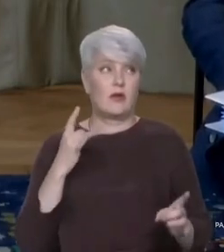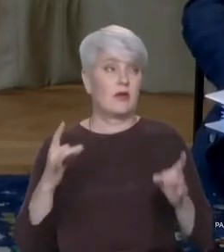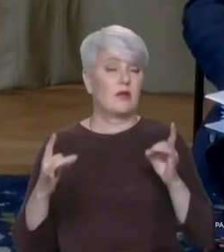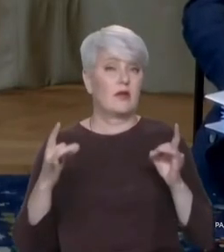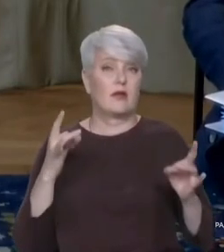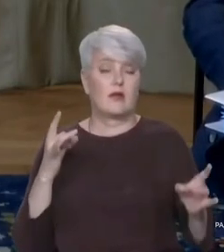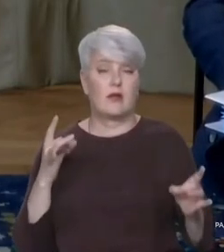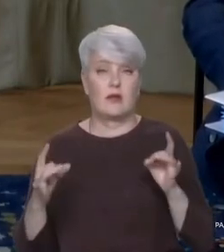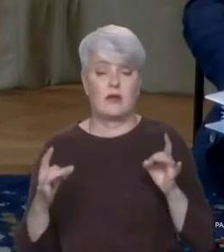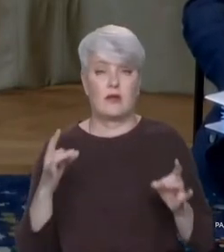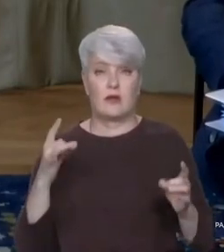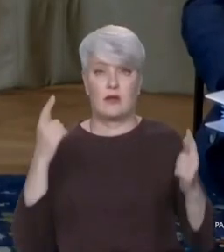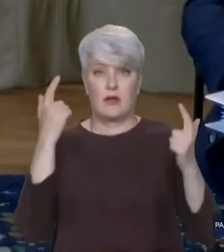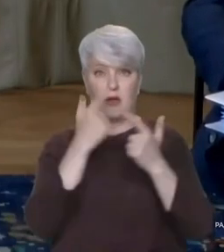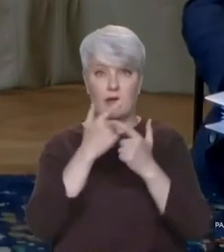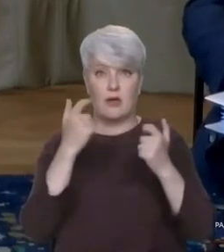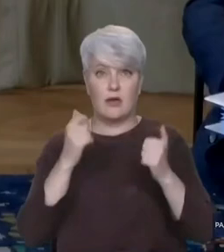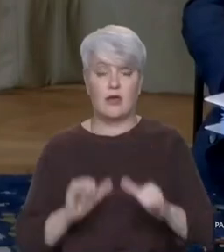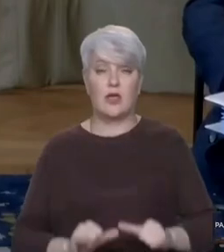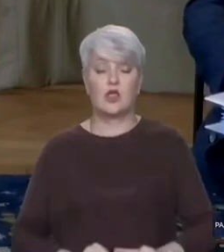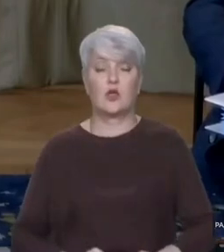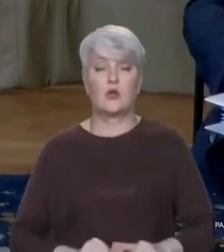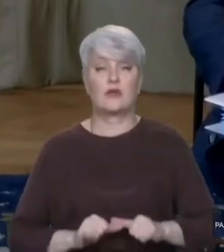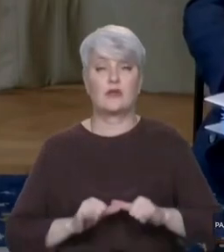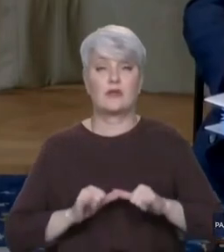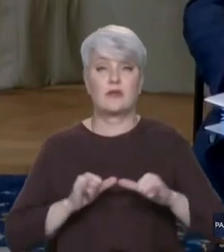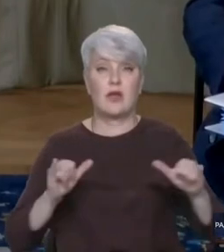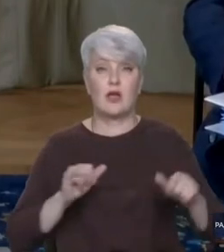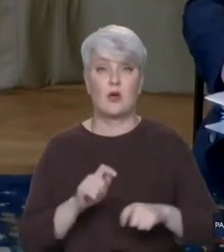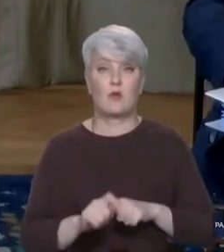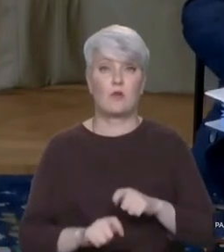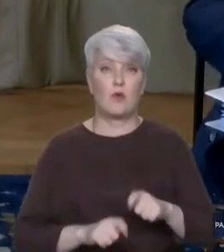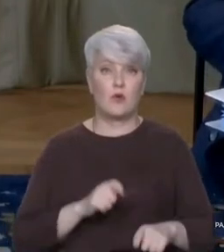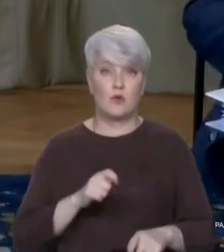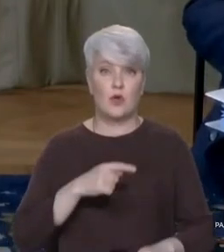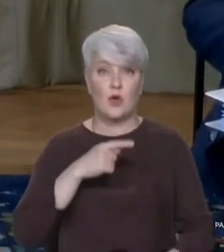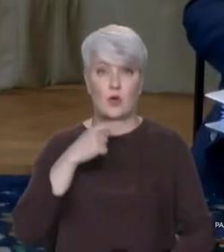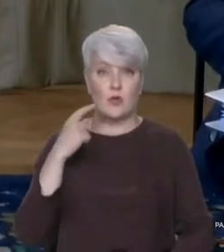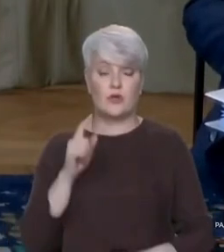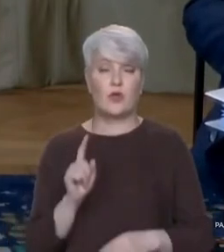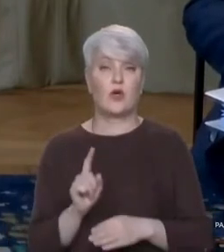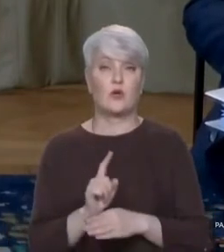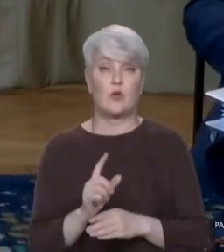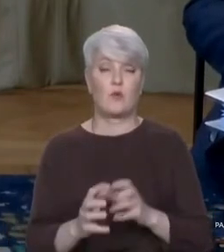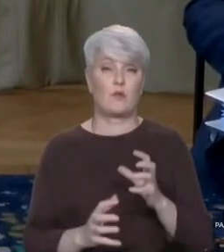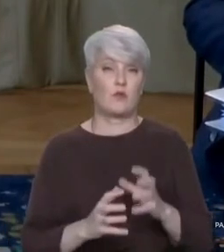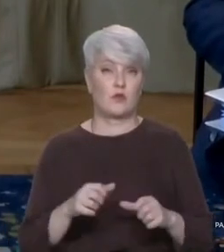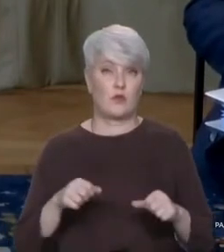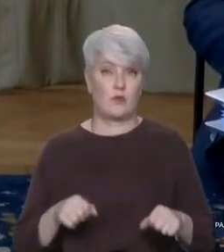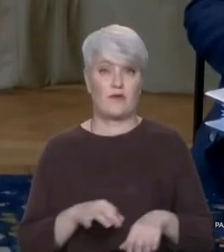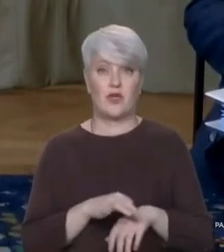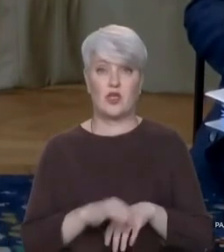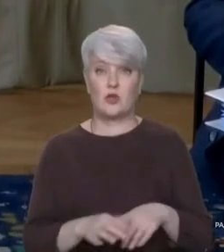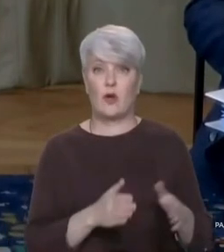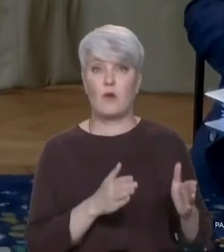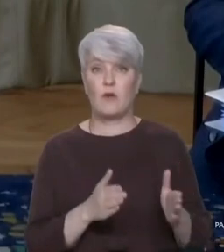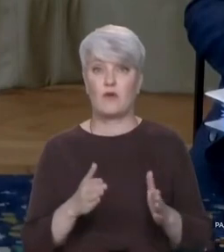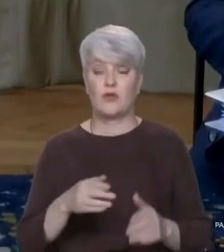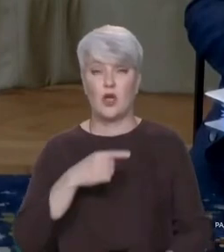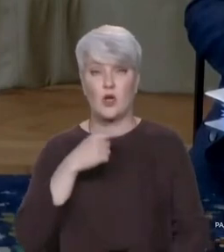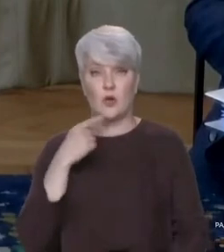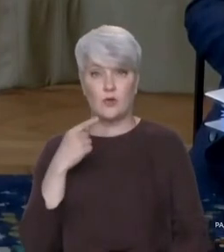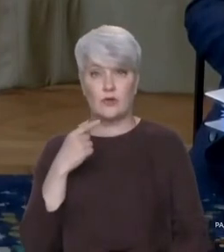сполох попереджаючи світ про зростаюче порушення Росією норм міжнародного права жорстока поведінка Росії та